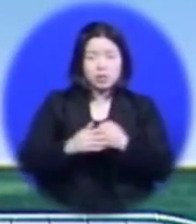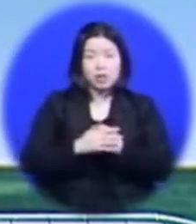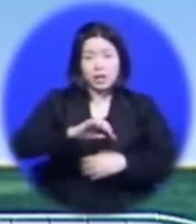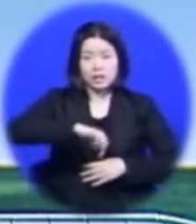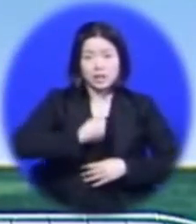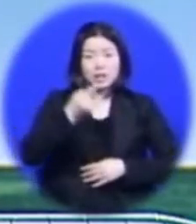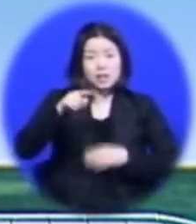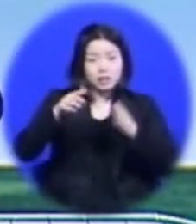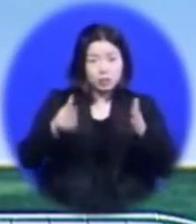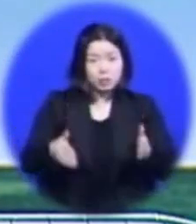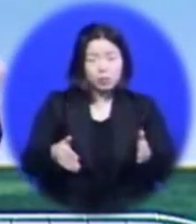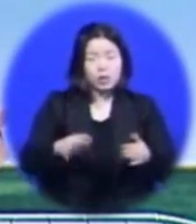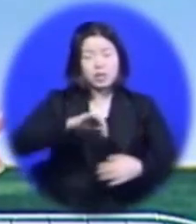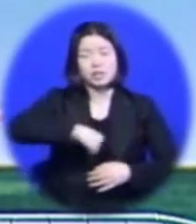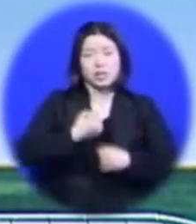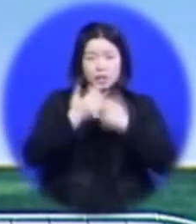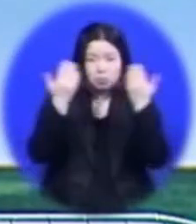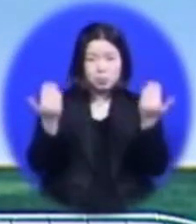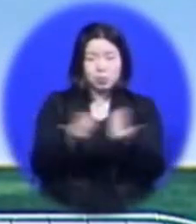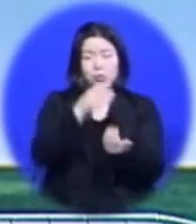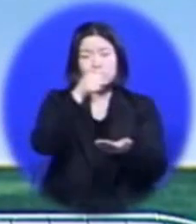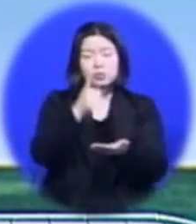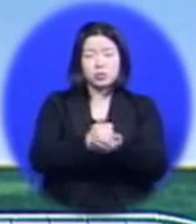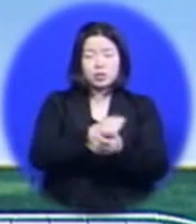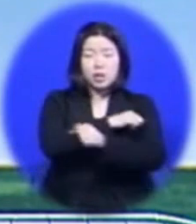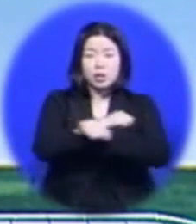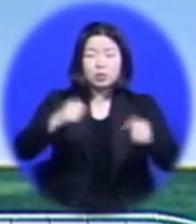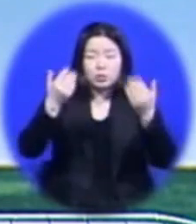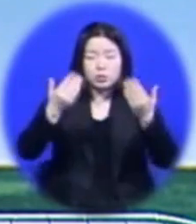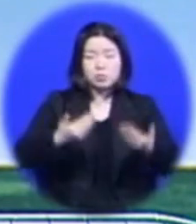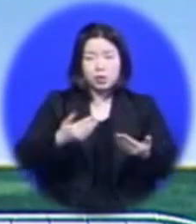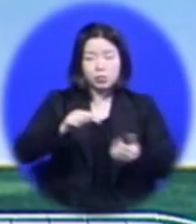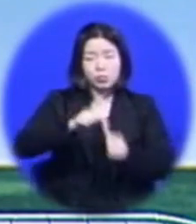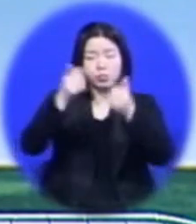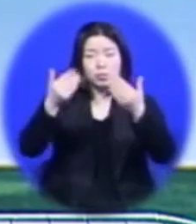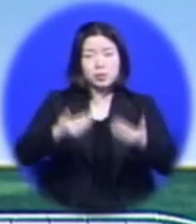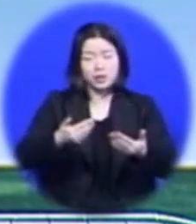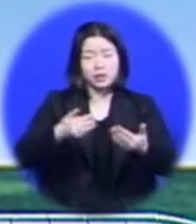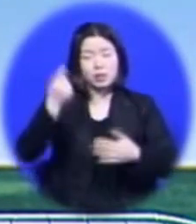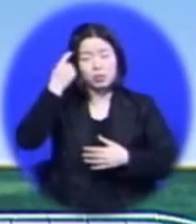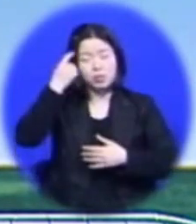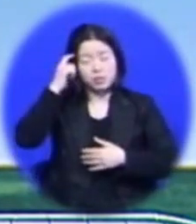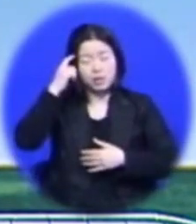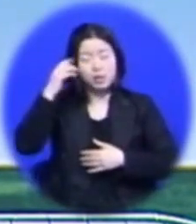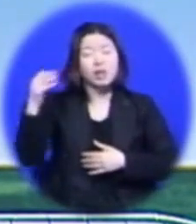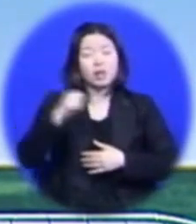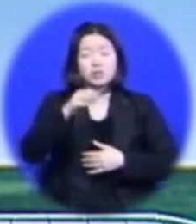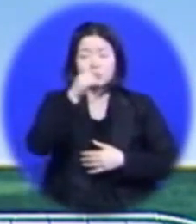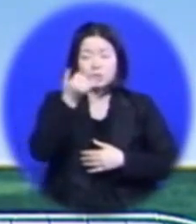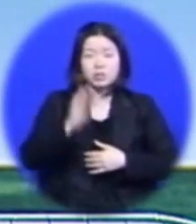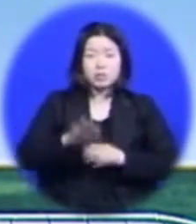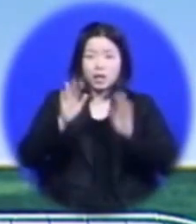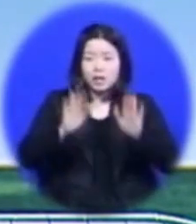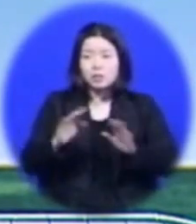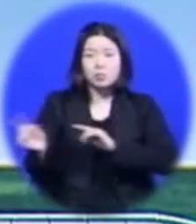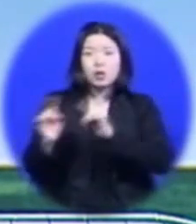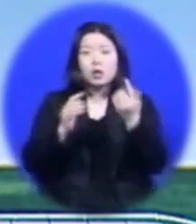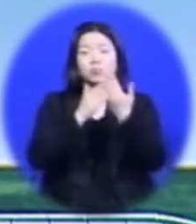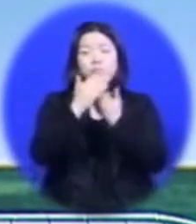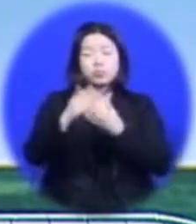자기는 그동안 자기 모든 죄를 다 용서받고 구원받았다고 생각하고 살아왔었는데 이번 부흥회를